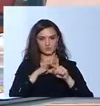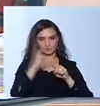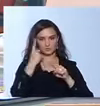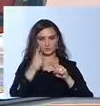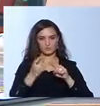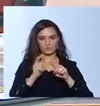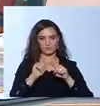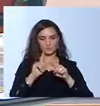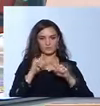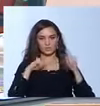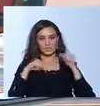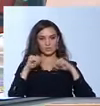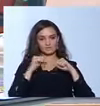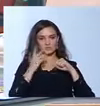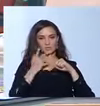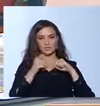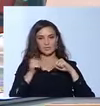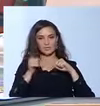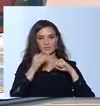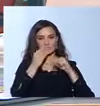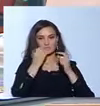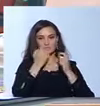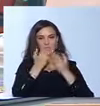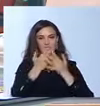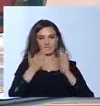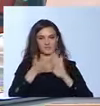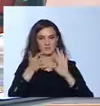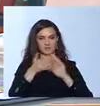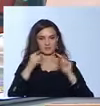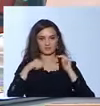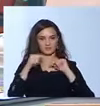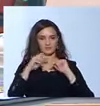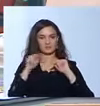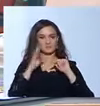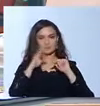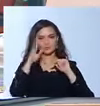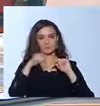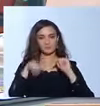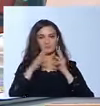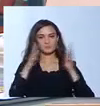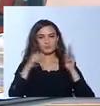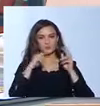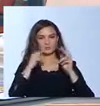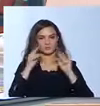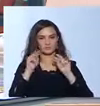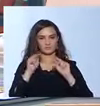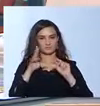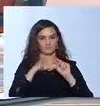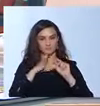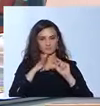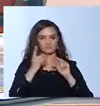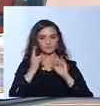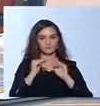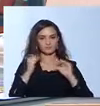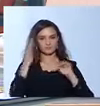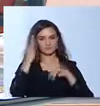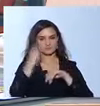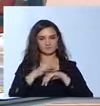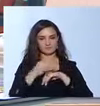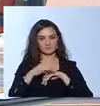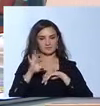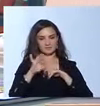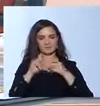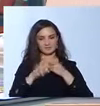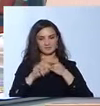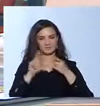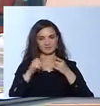მინიშნება იმისა, რომ ორგანიზმს რომელიღაც საკვები ნივთიერება აკლია და მშობლები მეტი ყურადღებით უნდა იყვნენ თუნდაც ბავშვის თმის ცვლებასთან